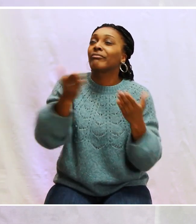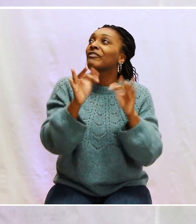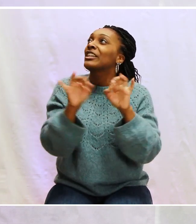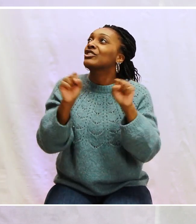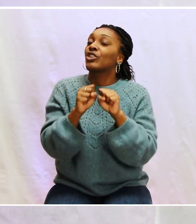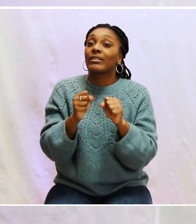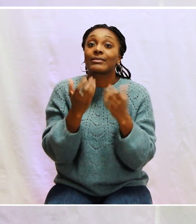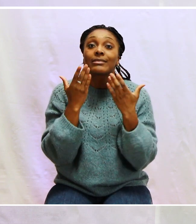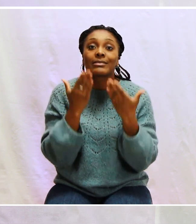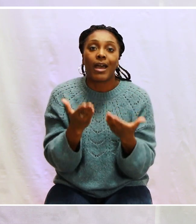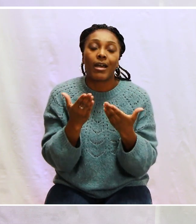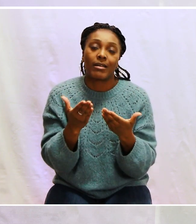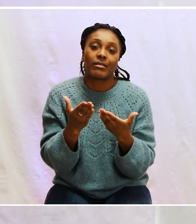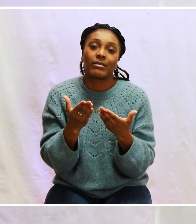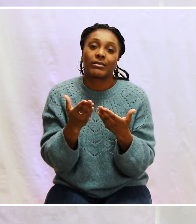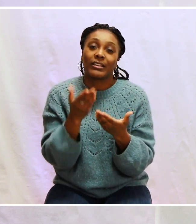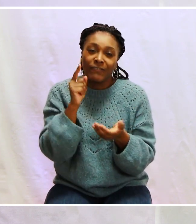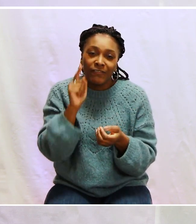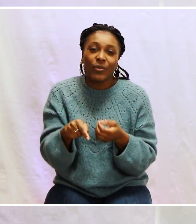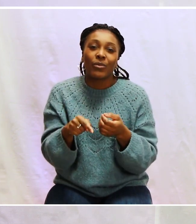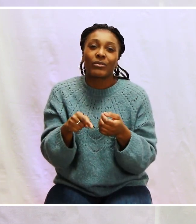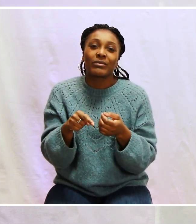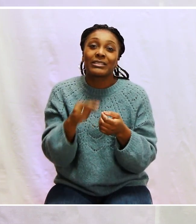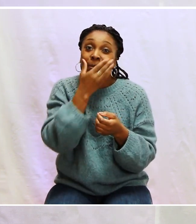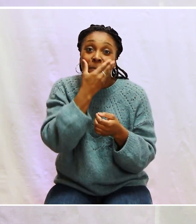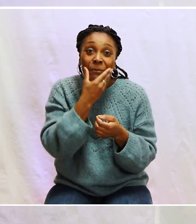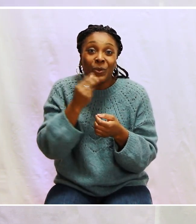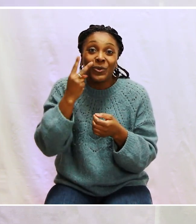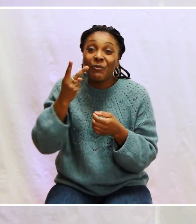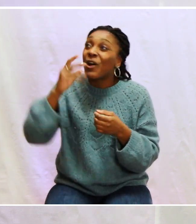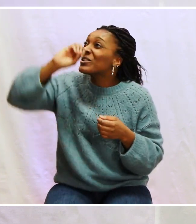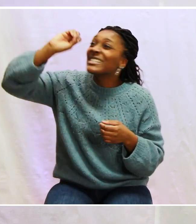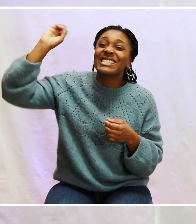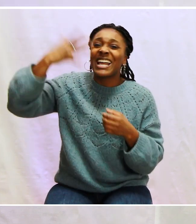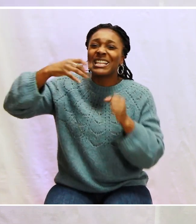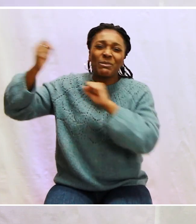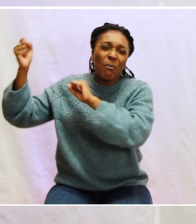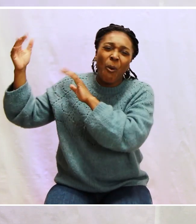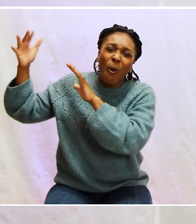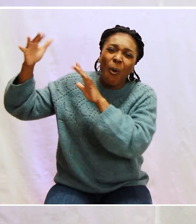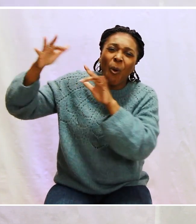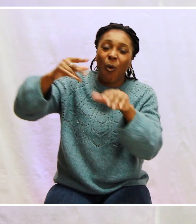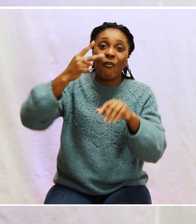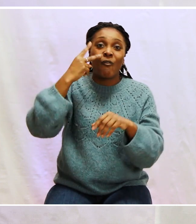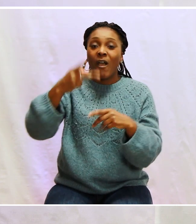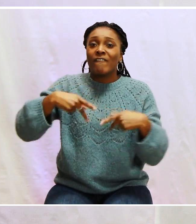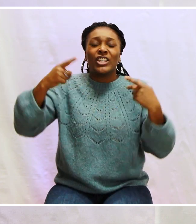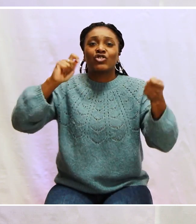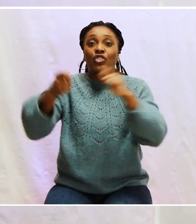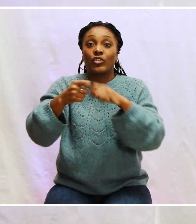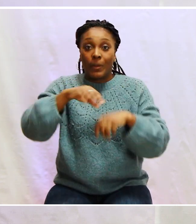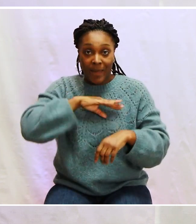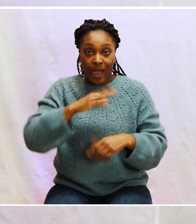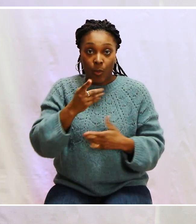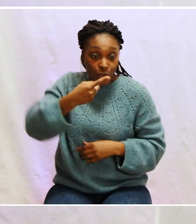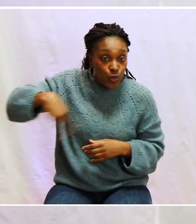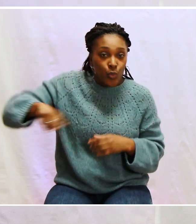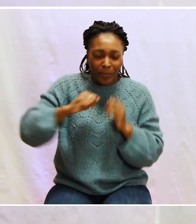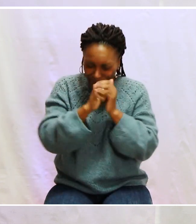Quelle grâce de voir l'action de Dieu se déverser, la puissance du Saint-Esprit se déverser dans la vie de quelqu'un quand toi tu intercèdes dans